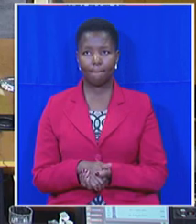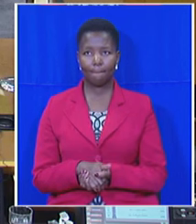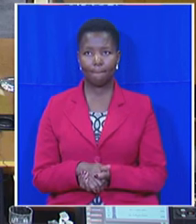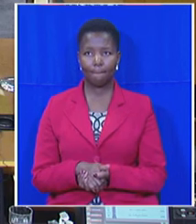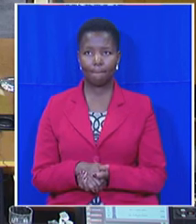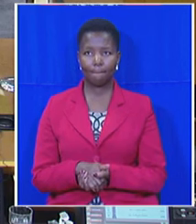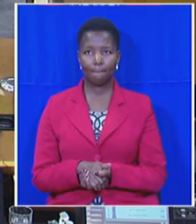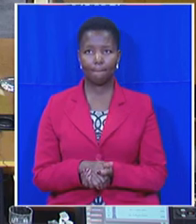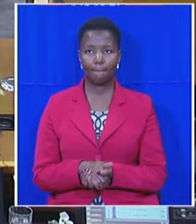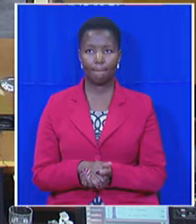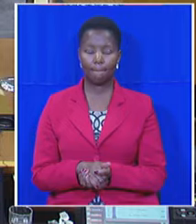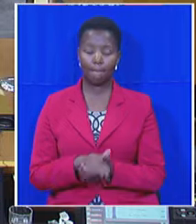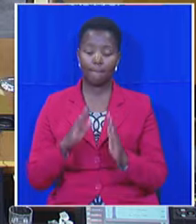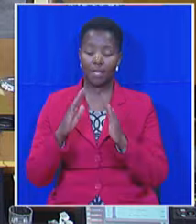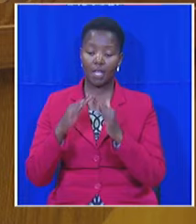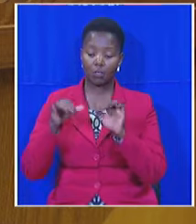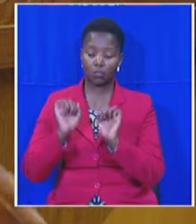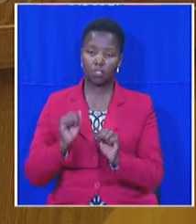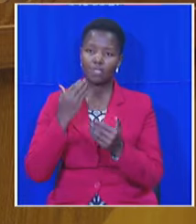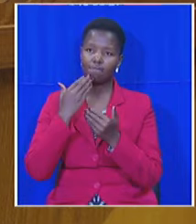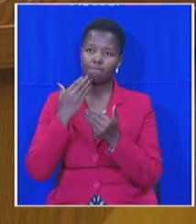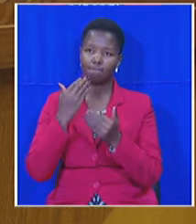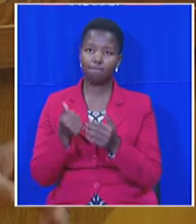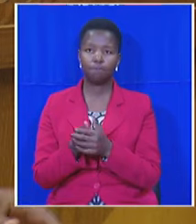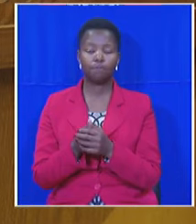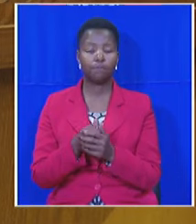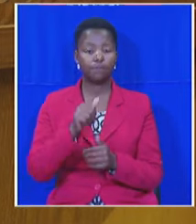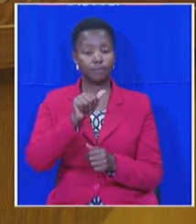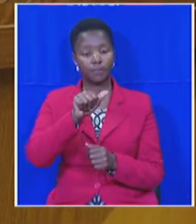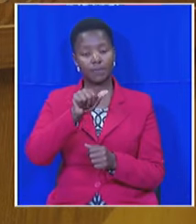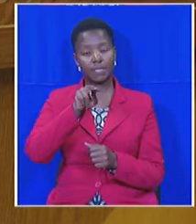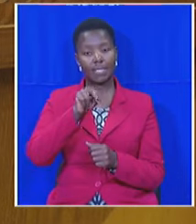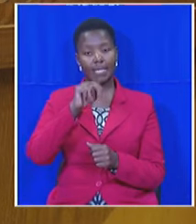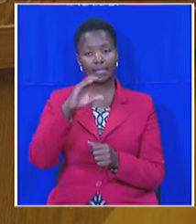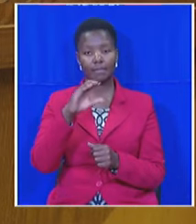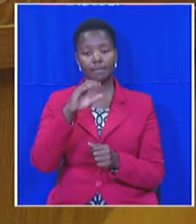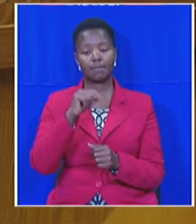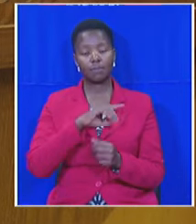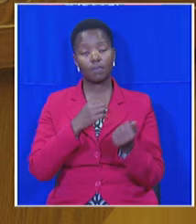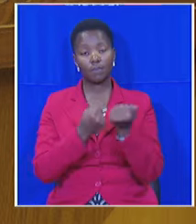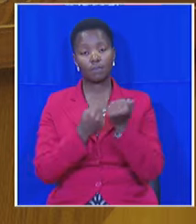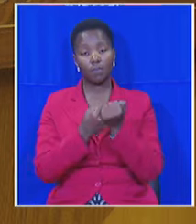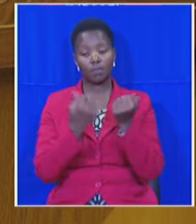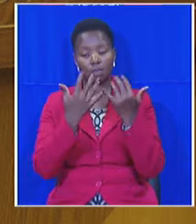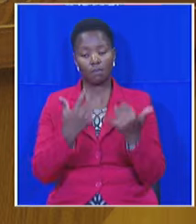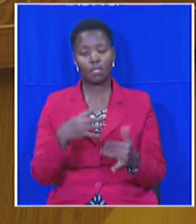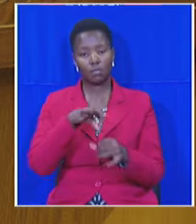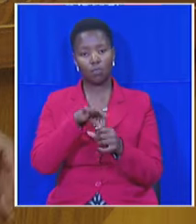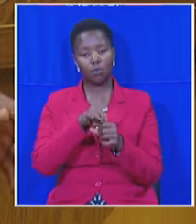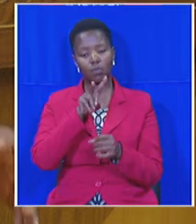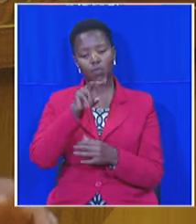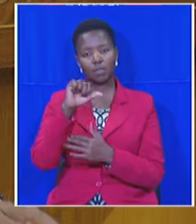Thanks very much, House Chair. The African National Congress supports budget vote number